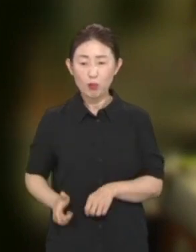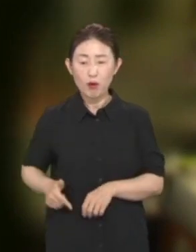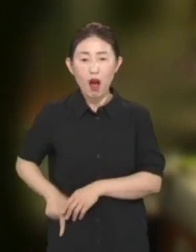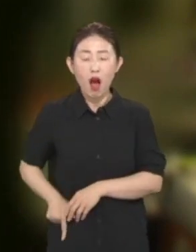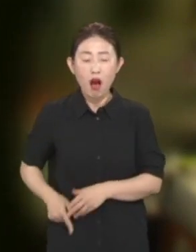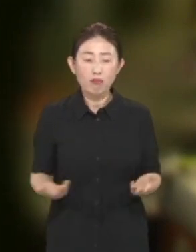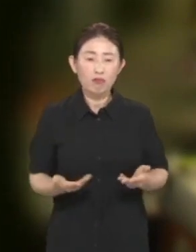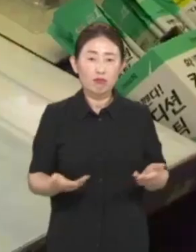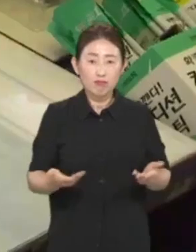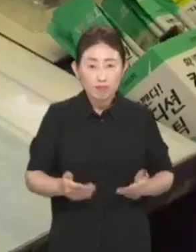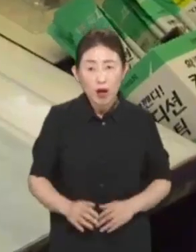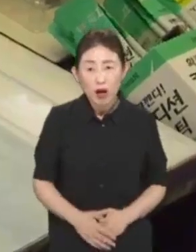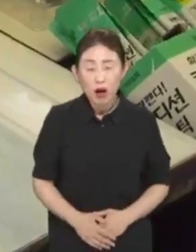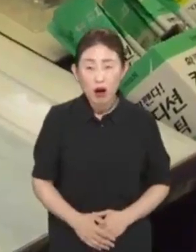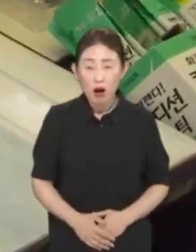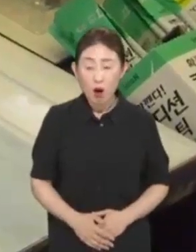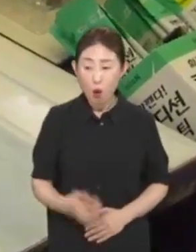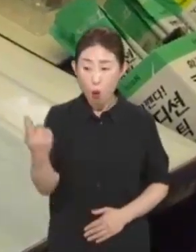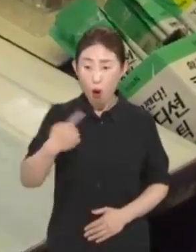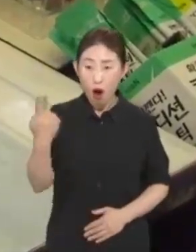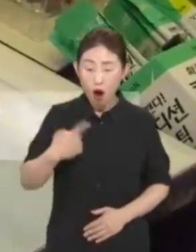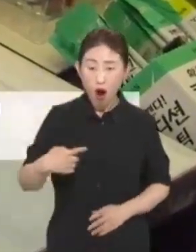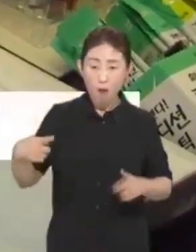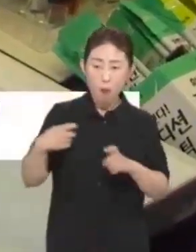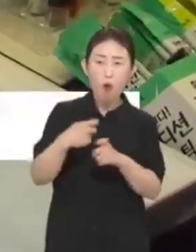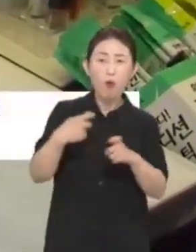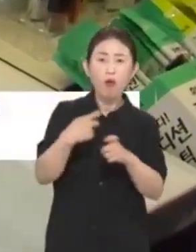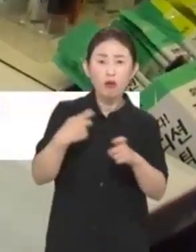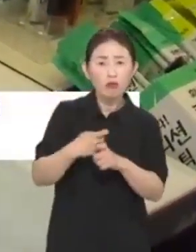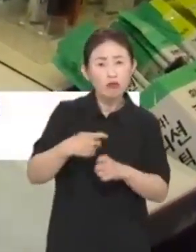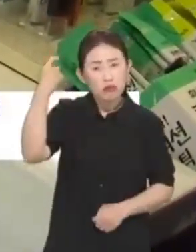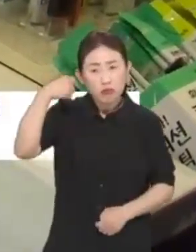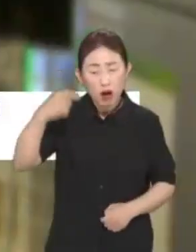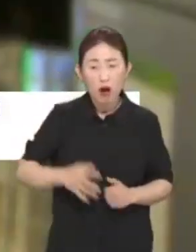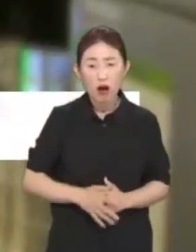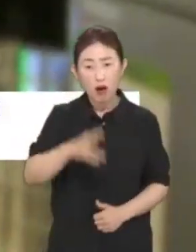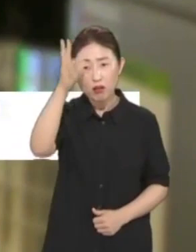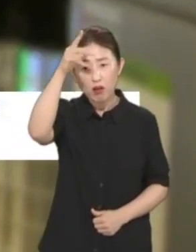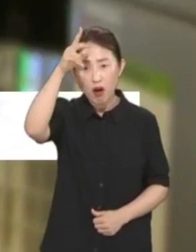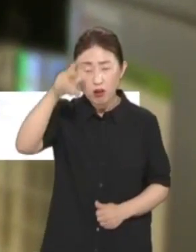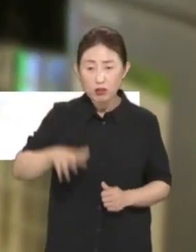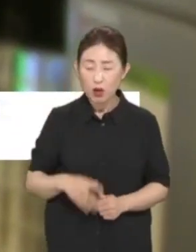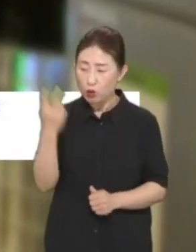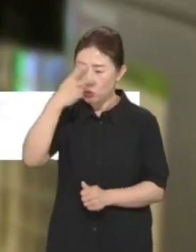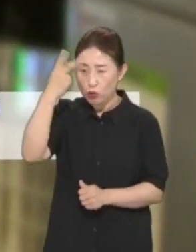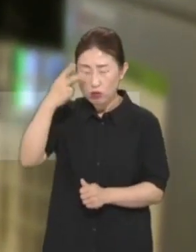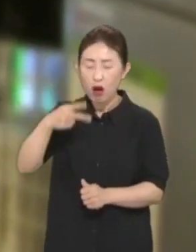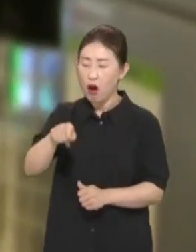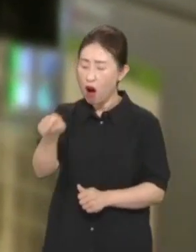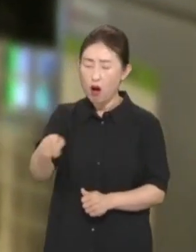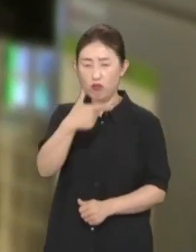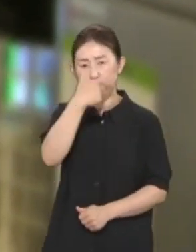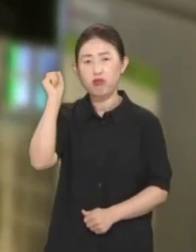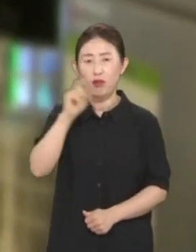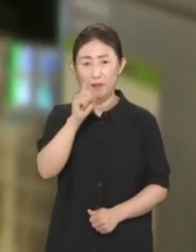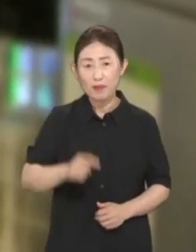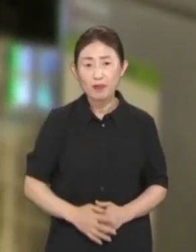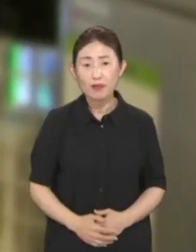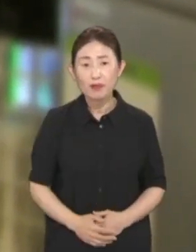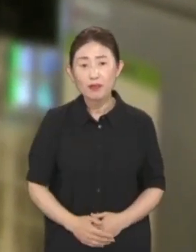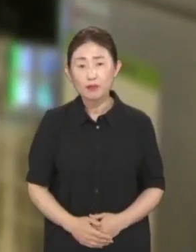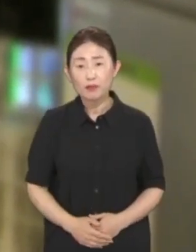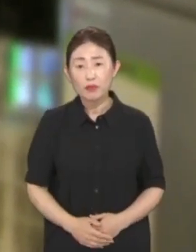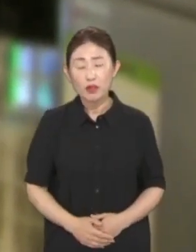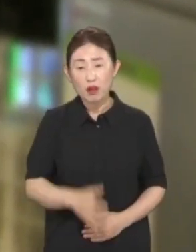있습니다 피해자는 보복범죄의 공포가 반복됨에도 경찰에 후속 수사가 부족했다며 목소리를 높입니다